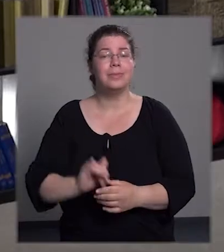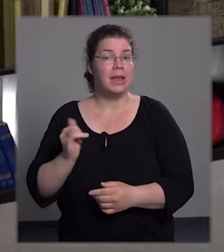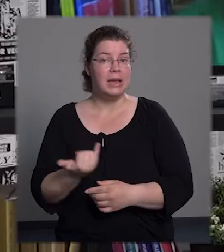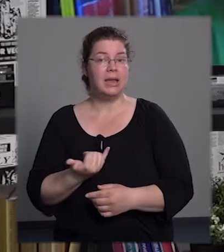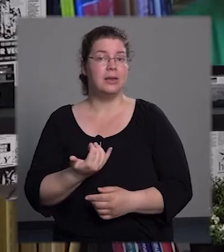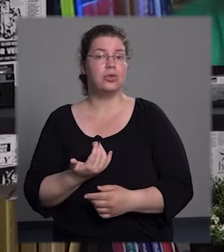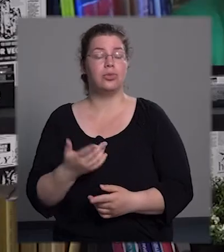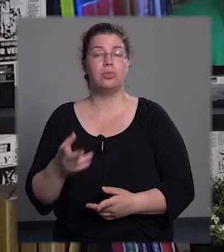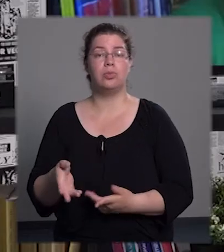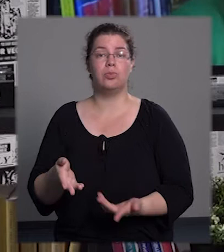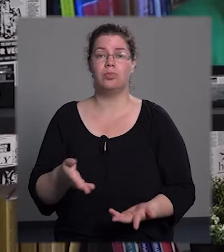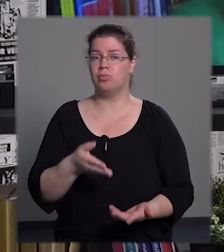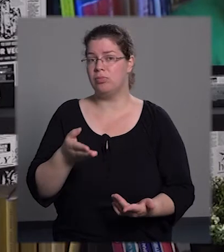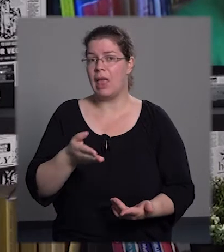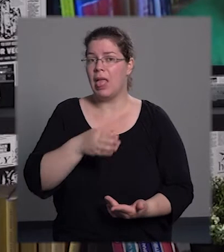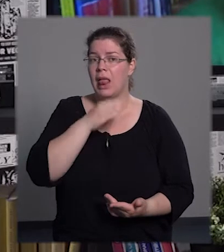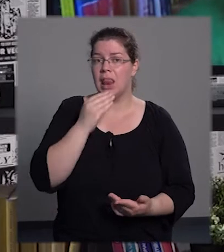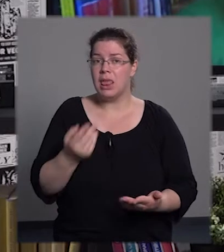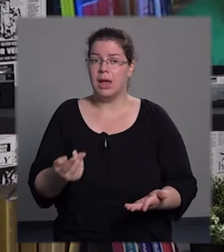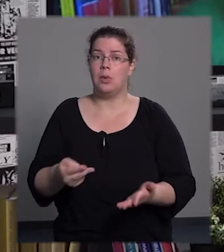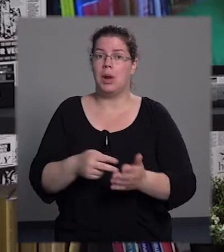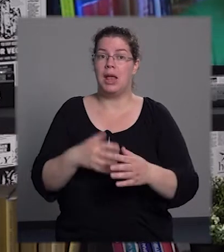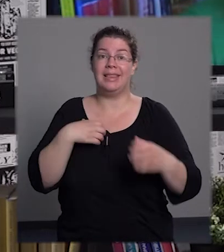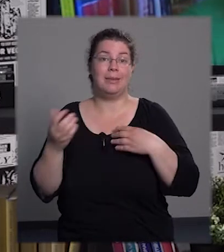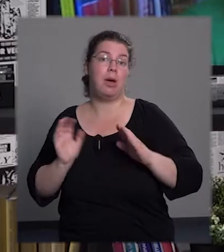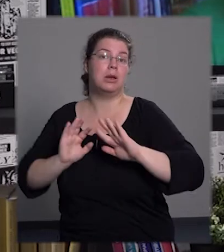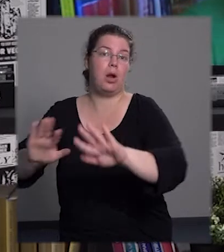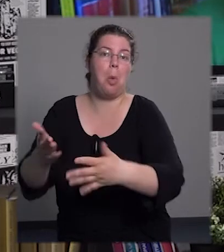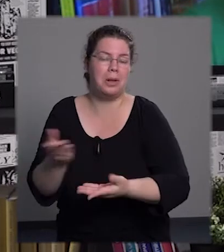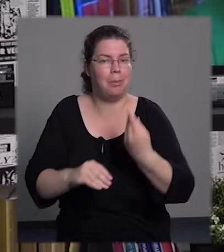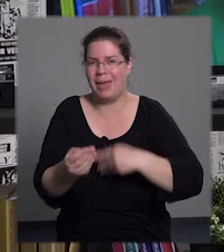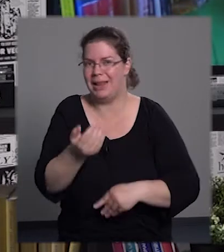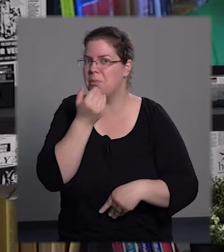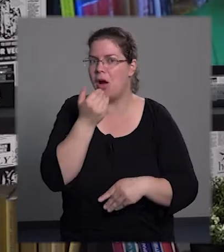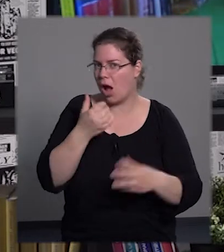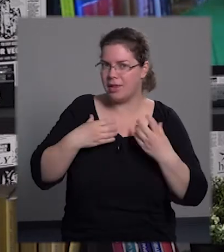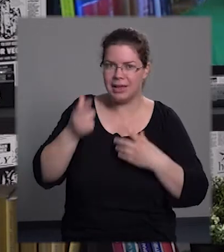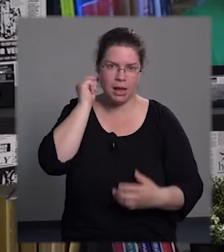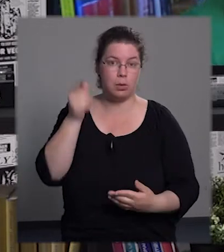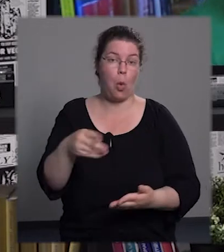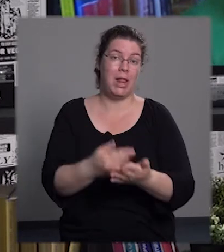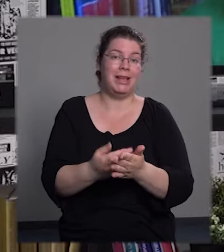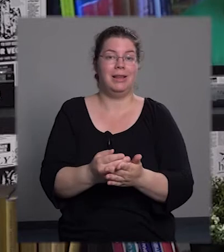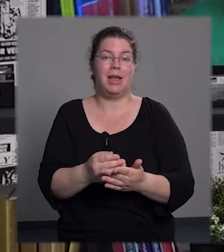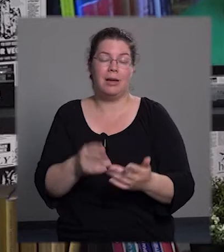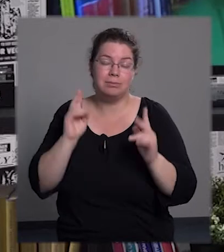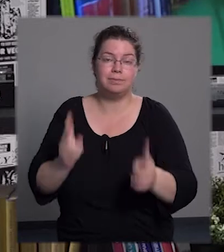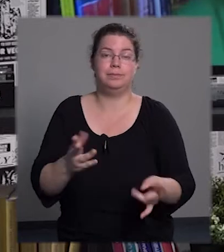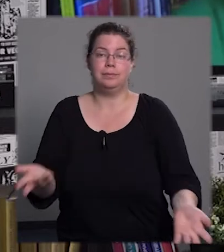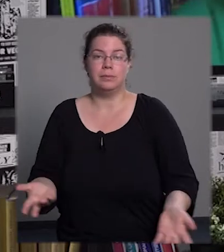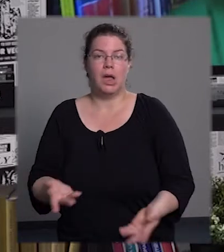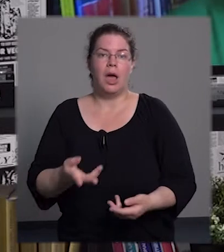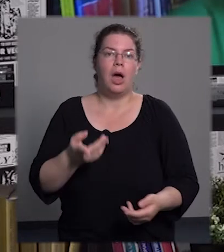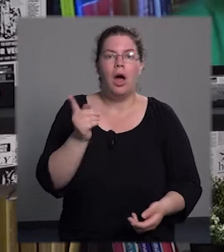igen? És őt hát elég korán a színpadra lökték szó szerint, mert hogy ő nem akart színésznő lenni, de hát muszáj volt, mert akkor még amint